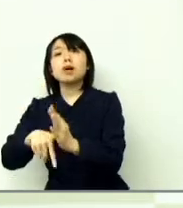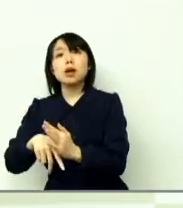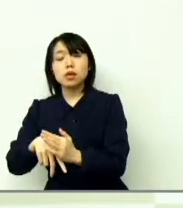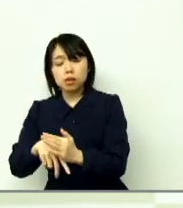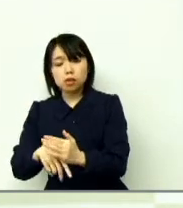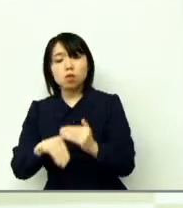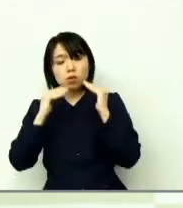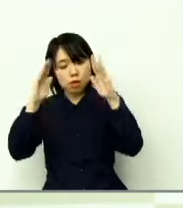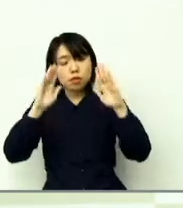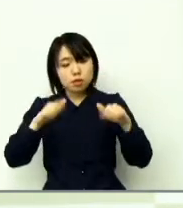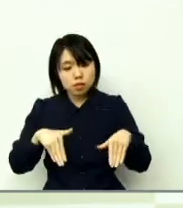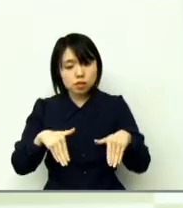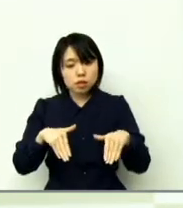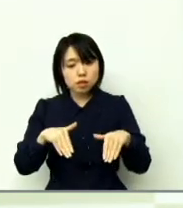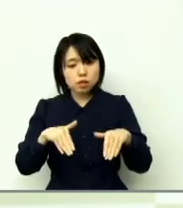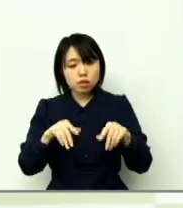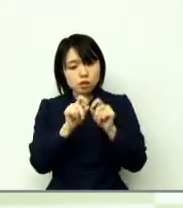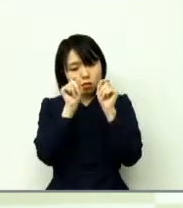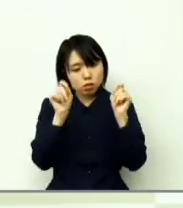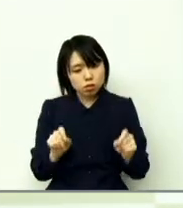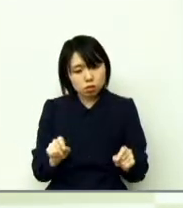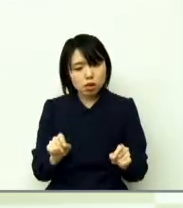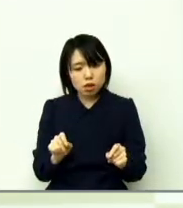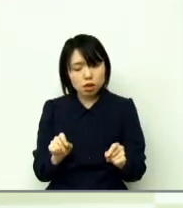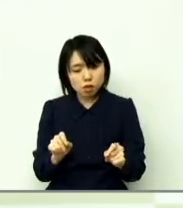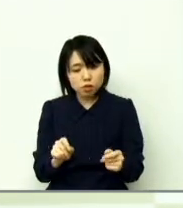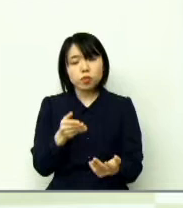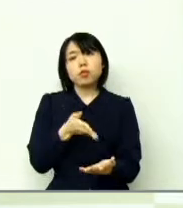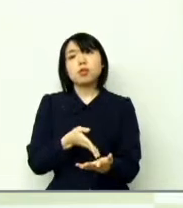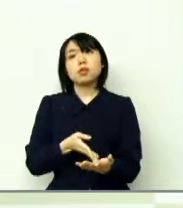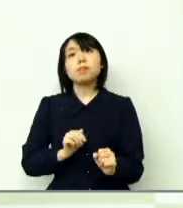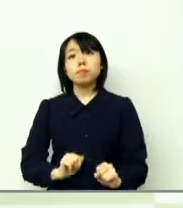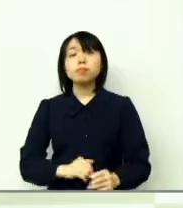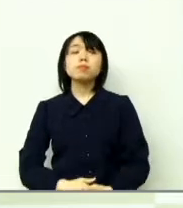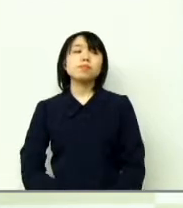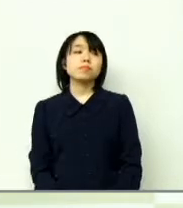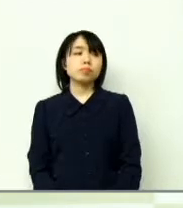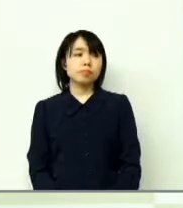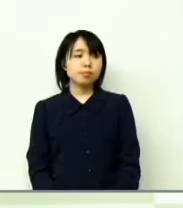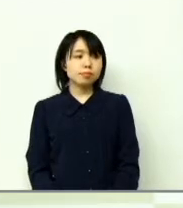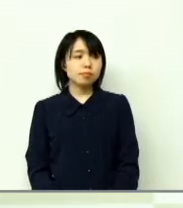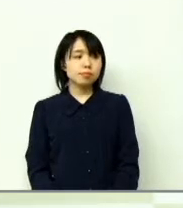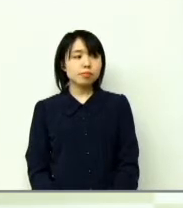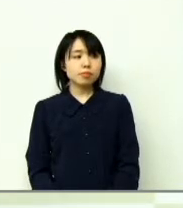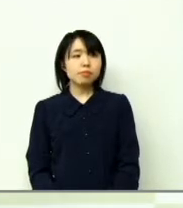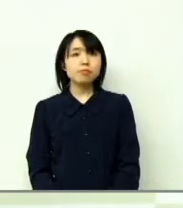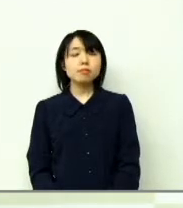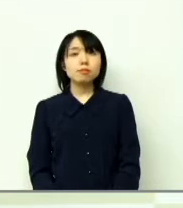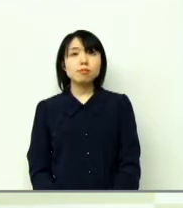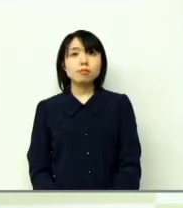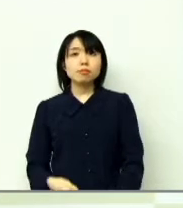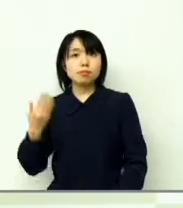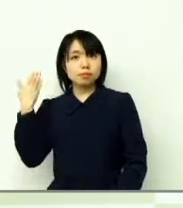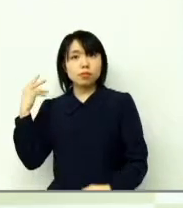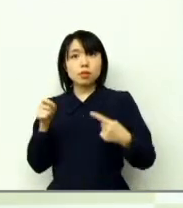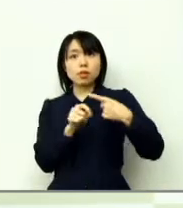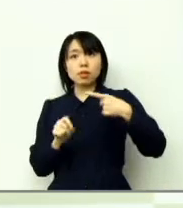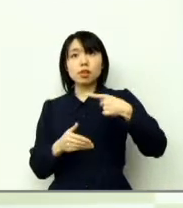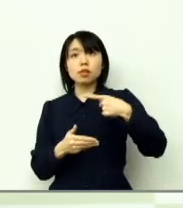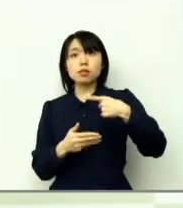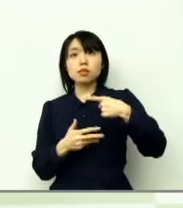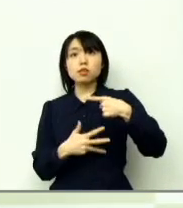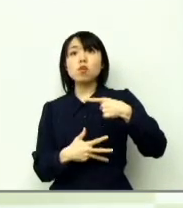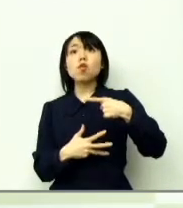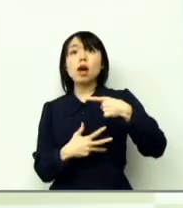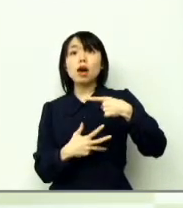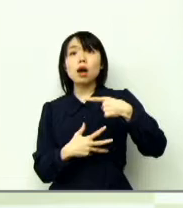式等を変更するのかどうかというご質問にお答えをしたいと思います。先日1月の8日に行い